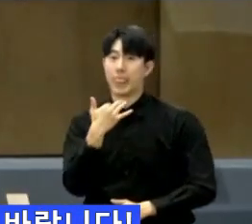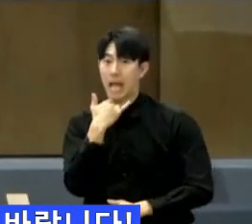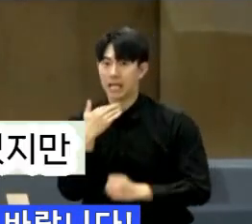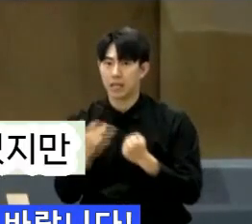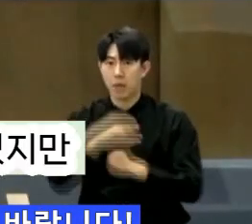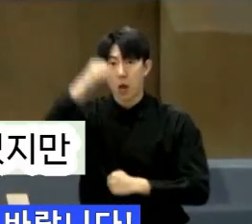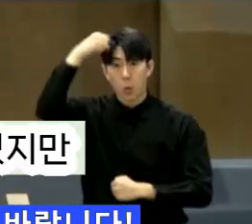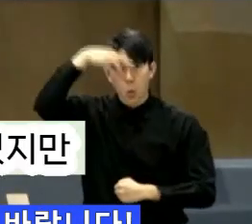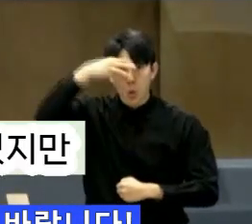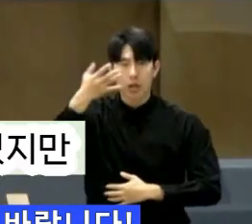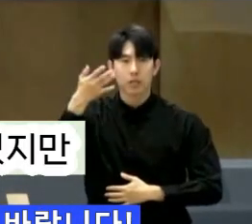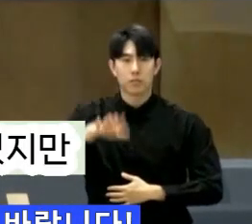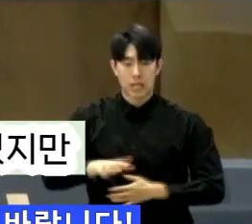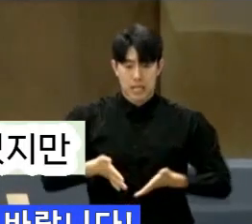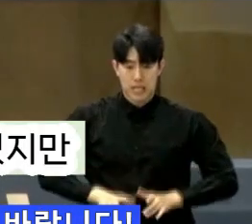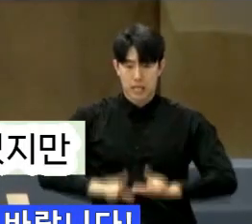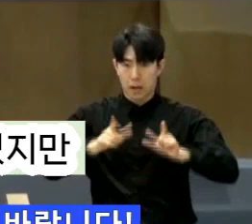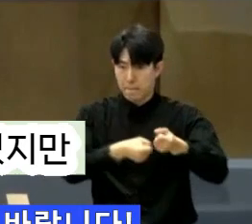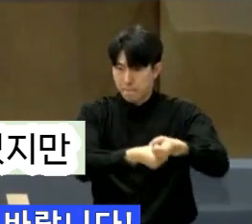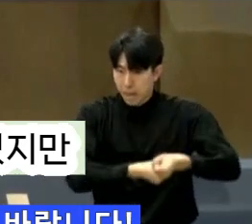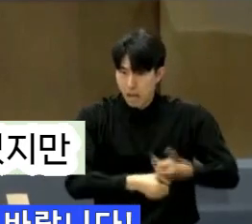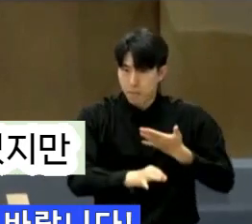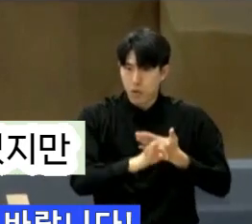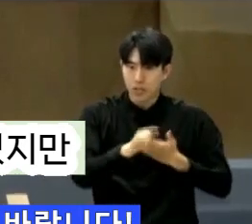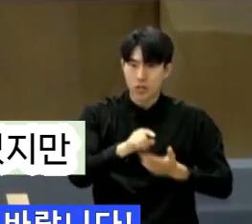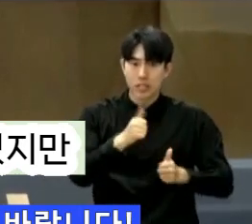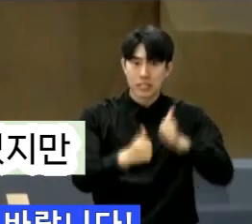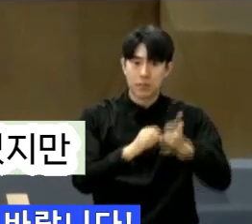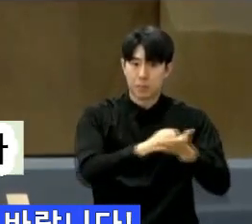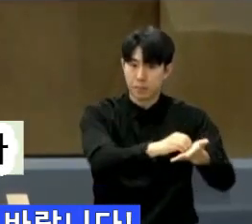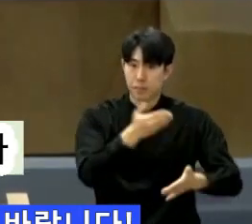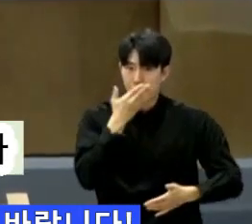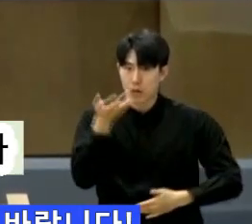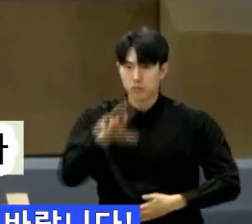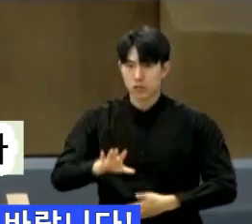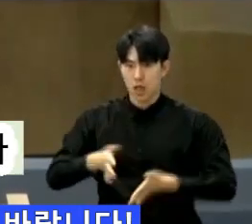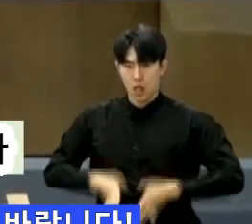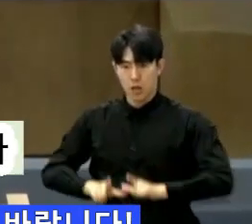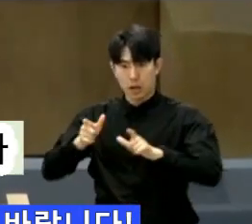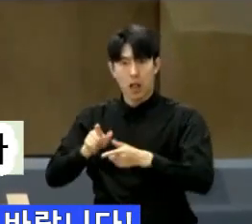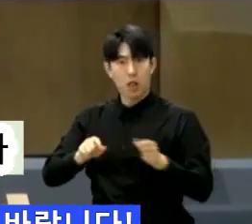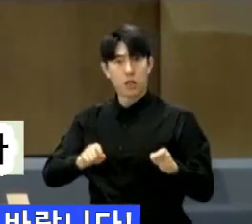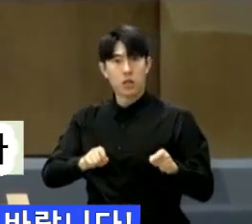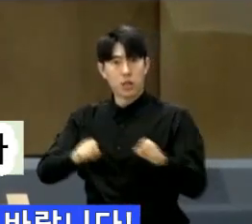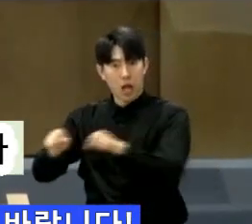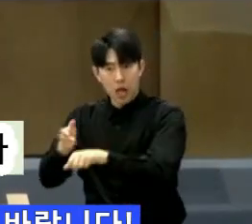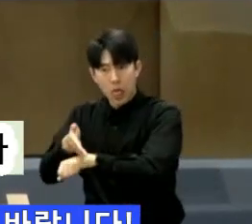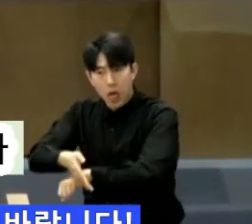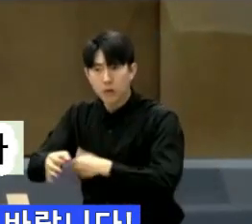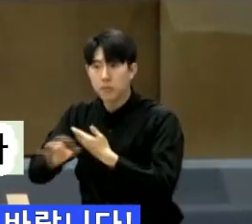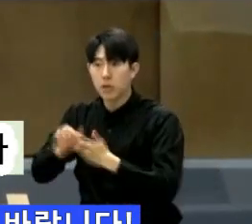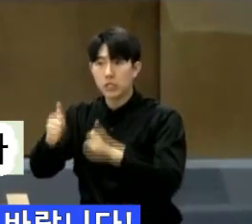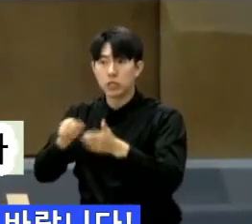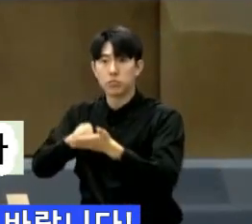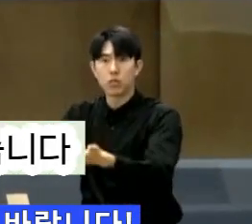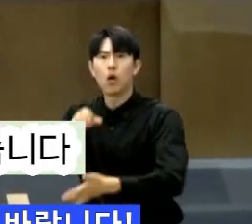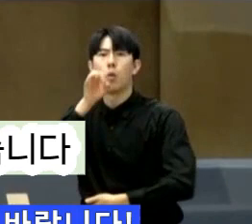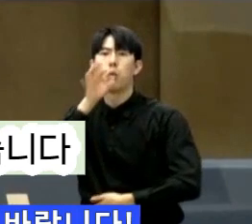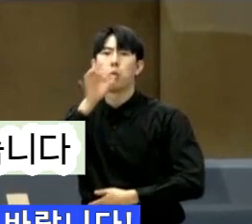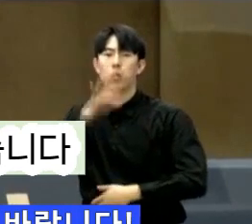고3이라 하더라도 생일이 이른 학생은 순경 공채시험에 응시할 수 있지만 생일이 늦은 학생은 시험 응시가